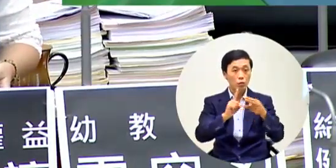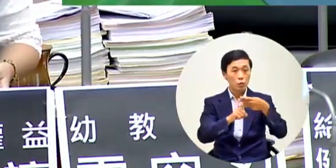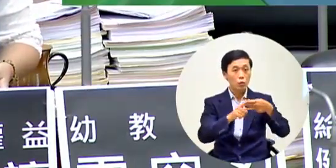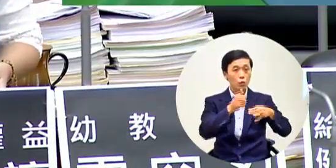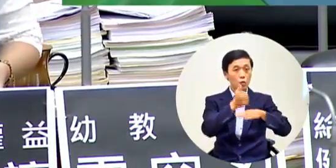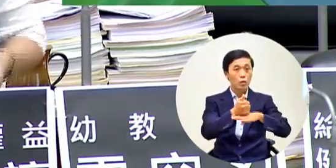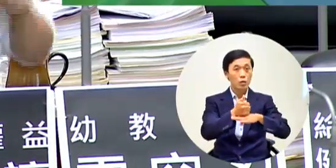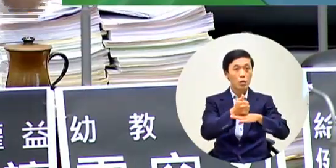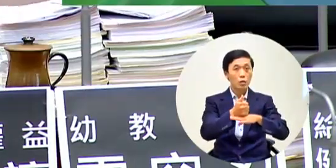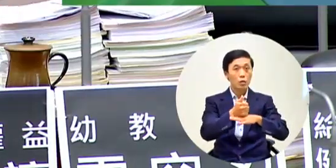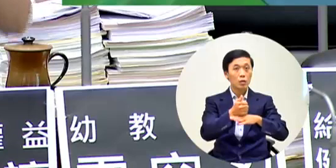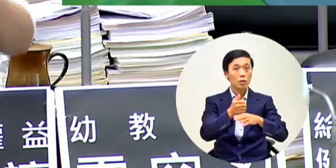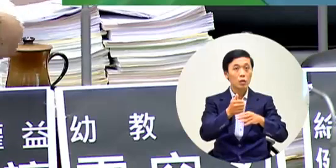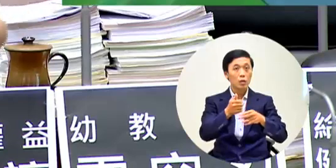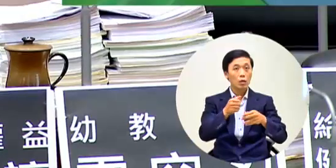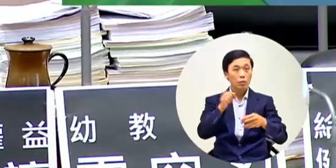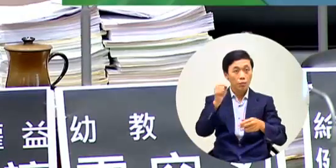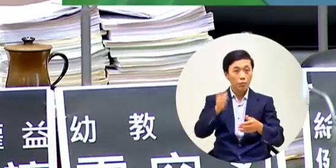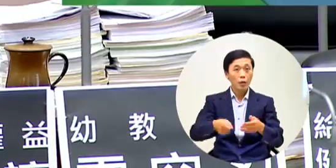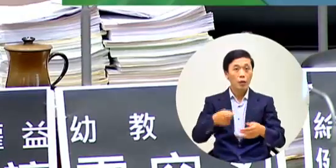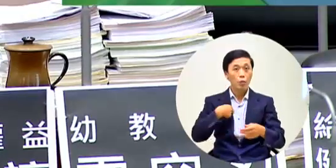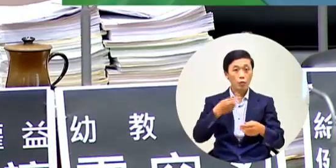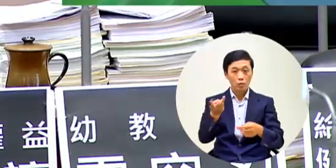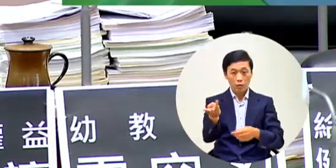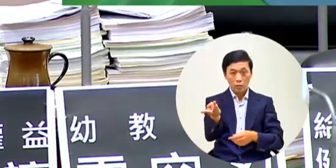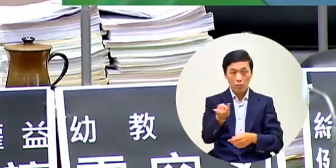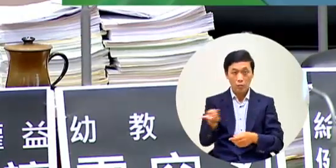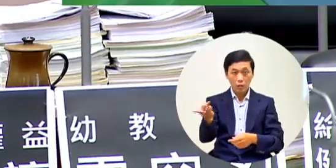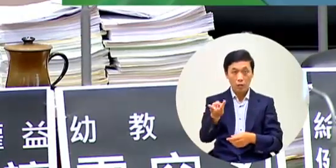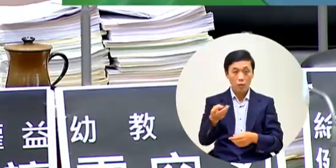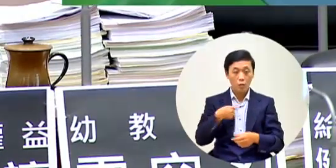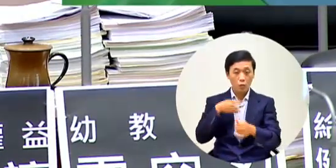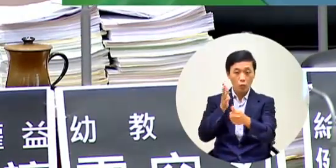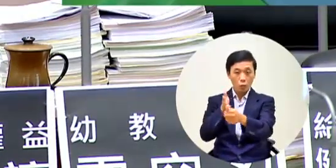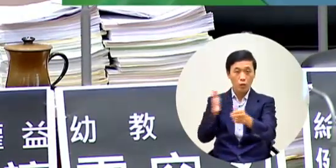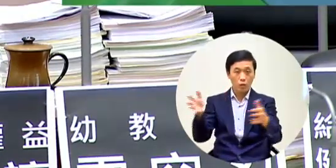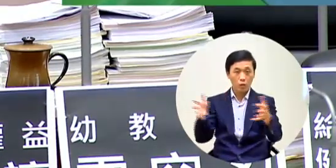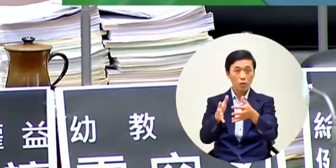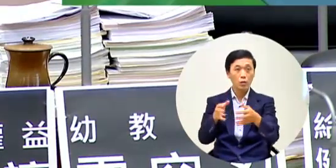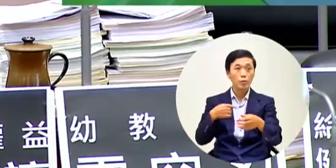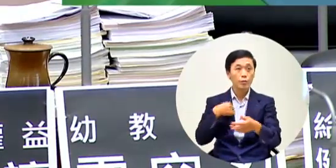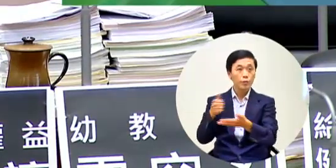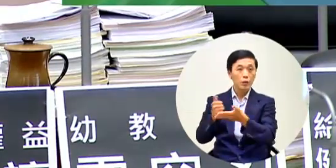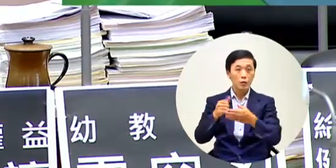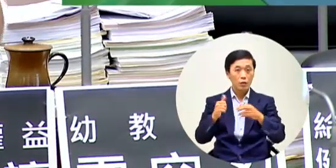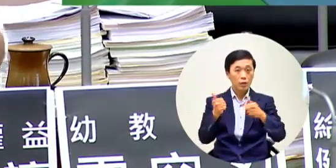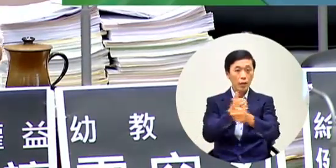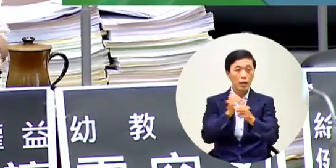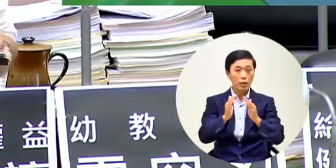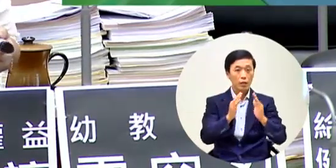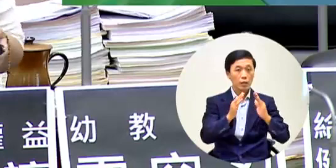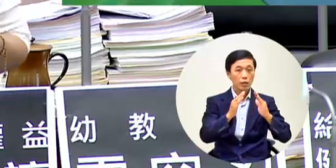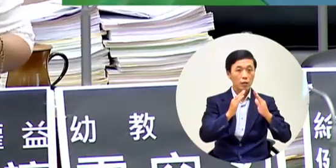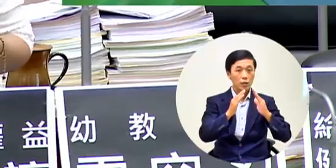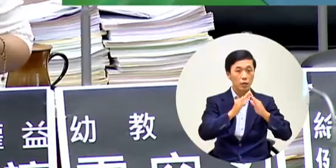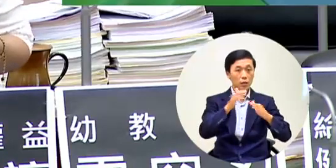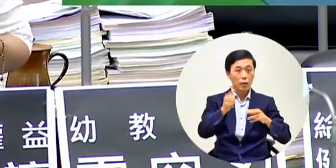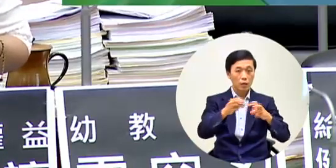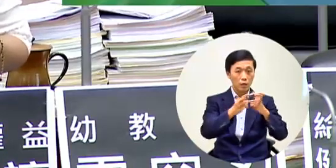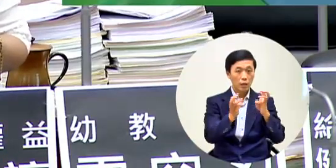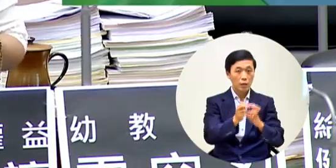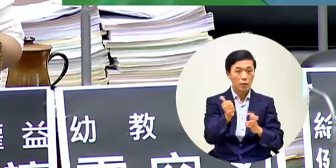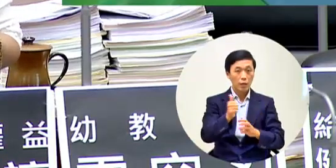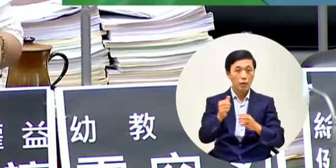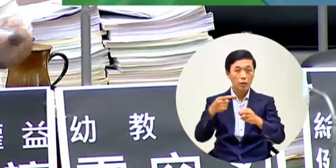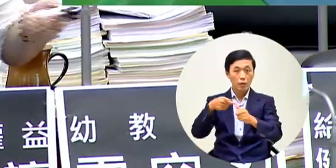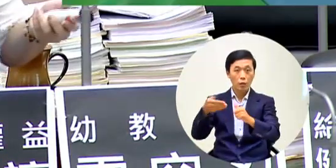你要问哪一位？ 我三个会一起问。 好，那我们请杨代理市长，还有我们教育局